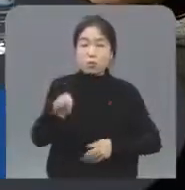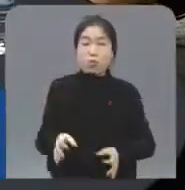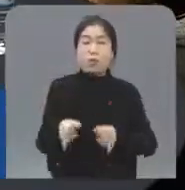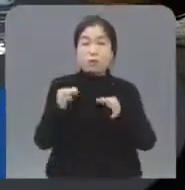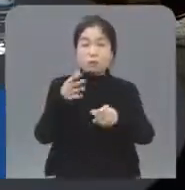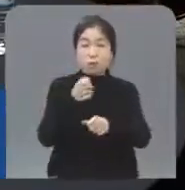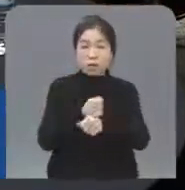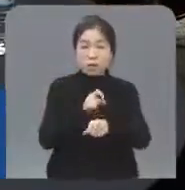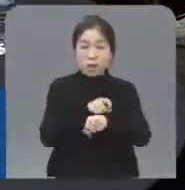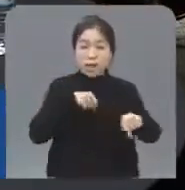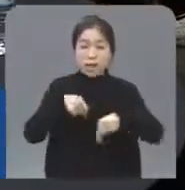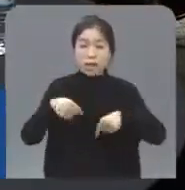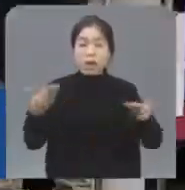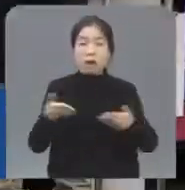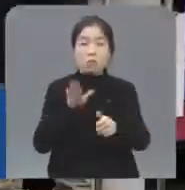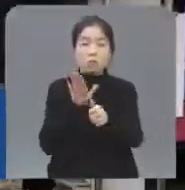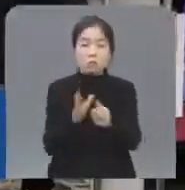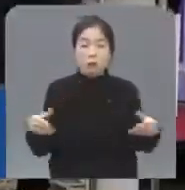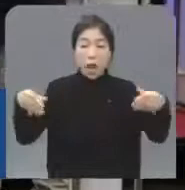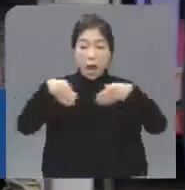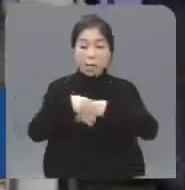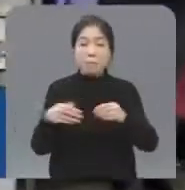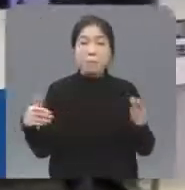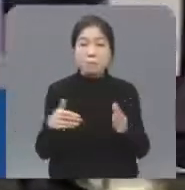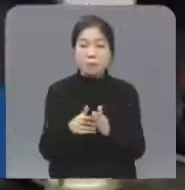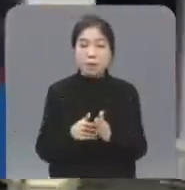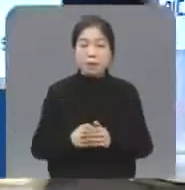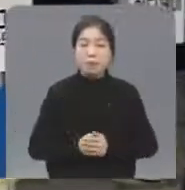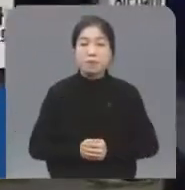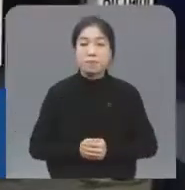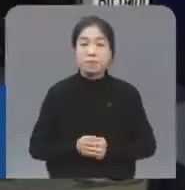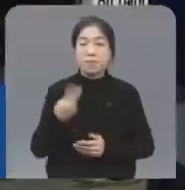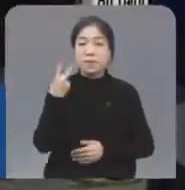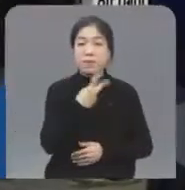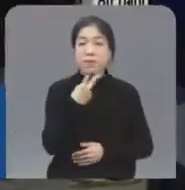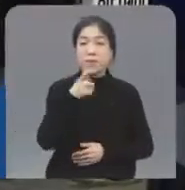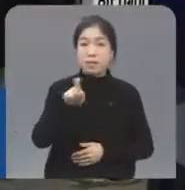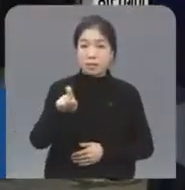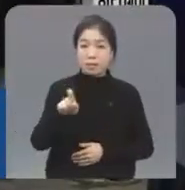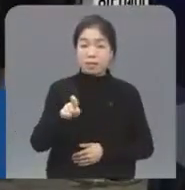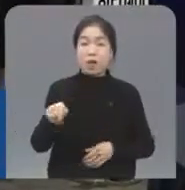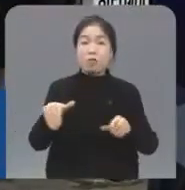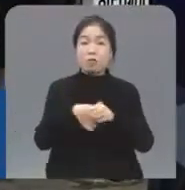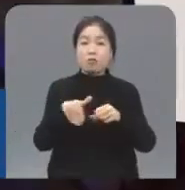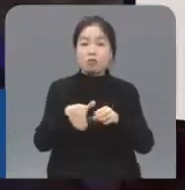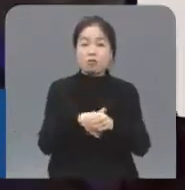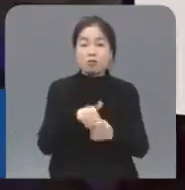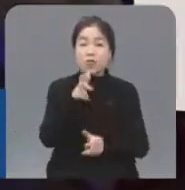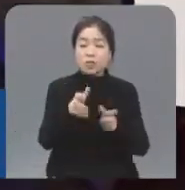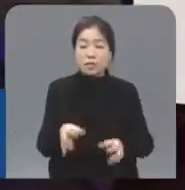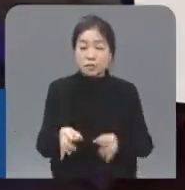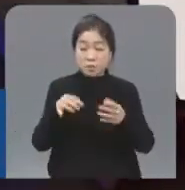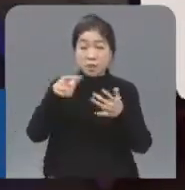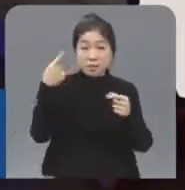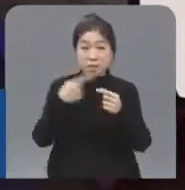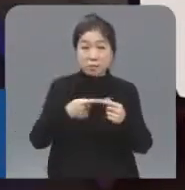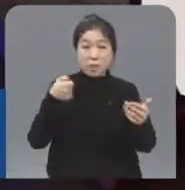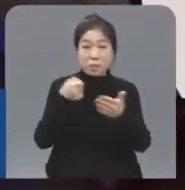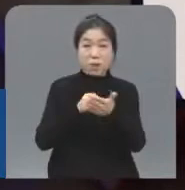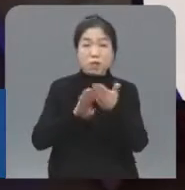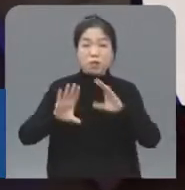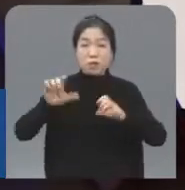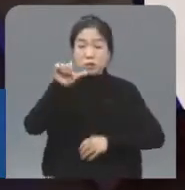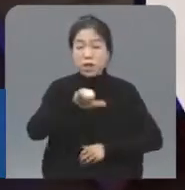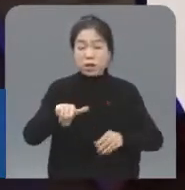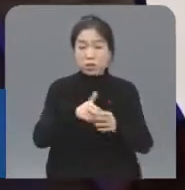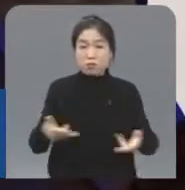투자하고 행정 업무를 지원하는 업무 협약을 맺었습니다. 2010년 문화산업투자진흥지구가 첫 지정돼